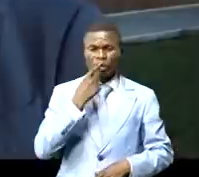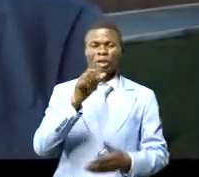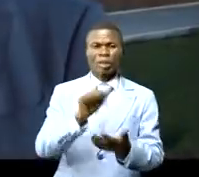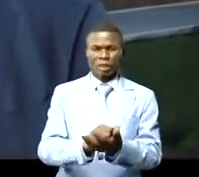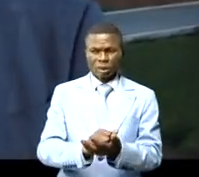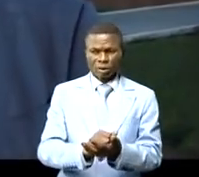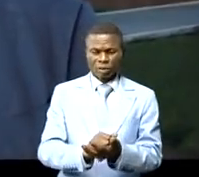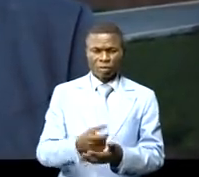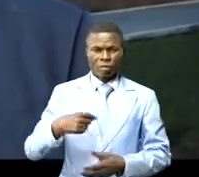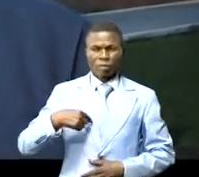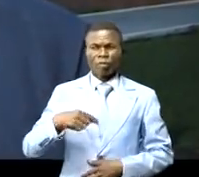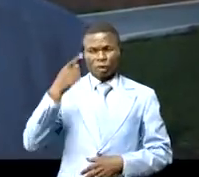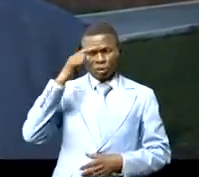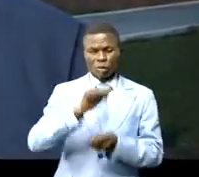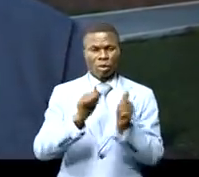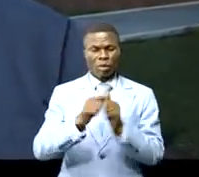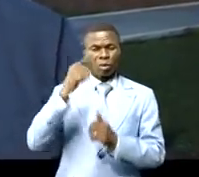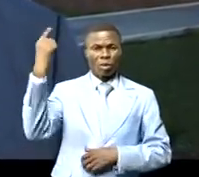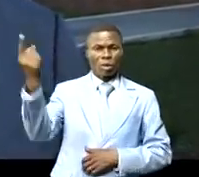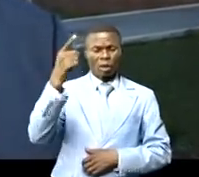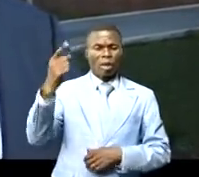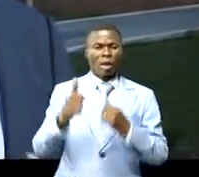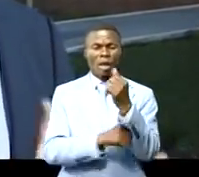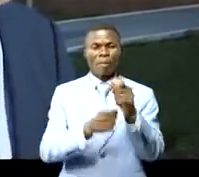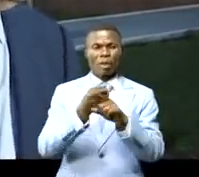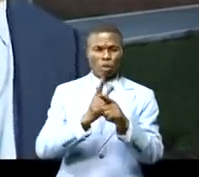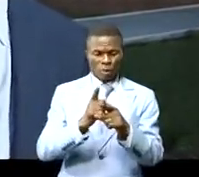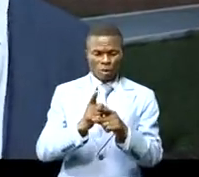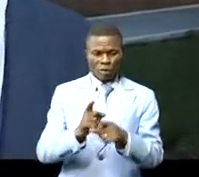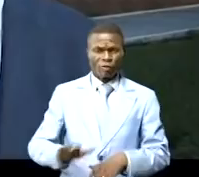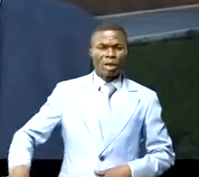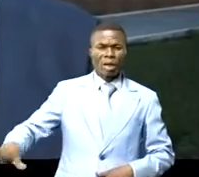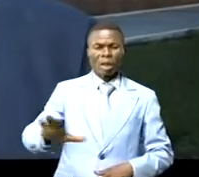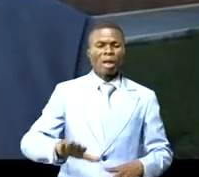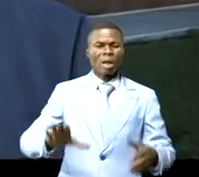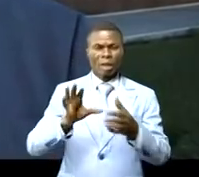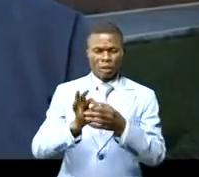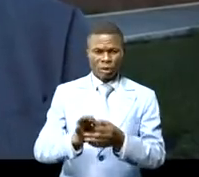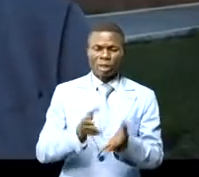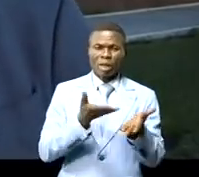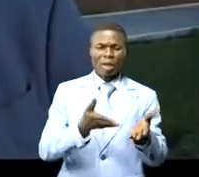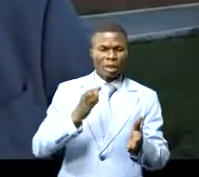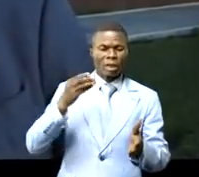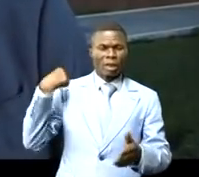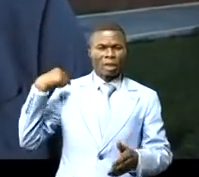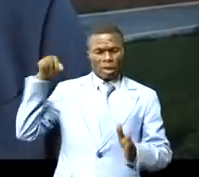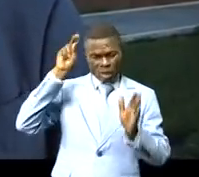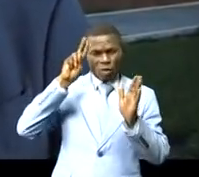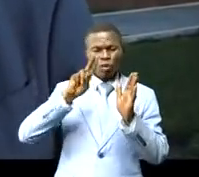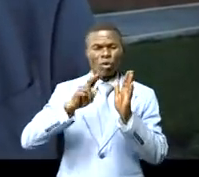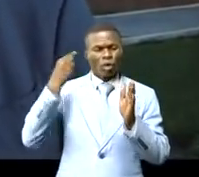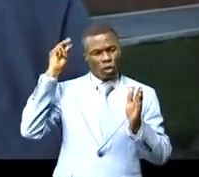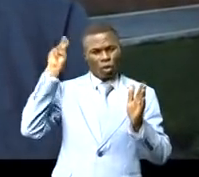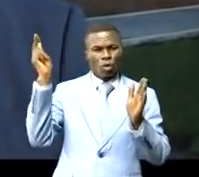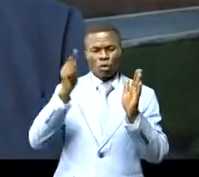HCR. Nous, les humanitaires, les agences de l'ONU, peuvent aider le gouvernement à fournir de